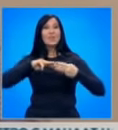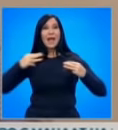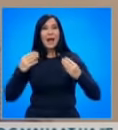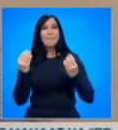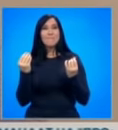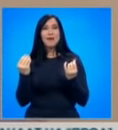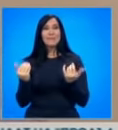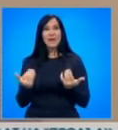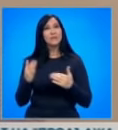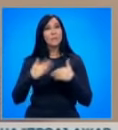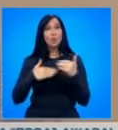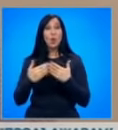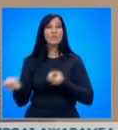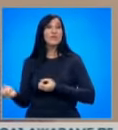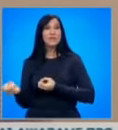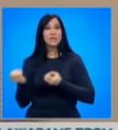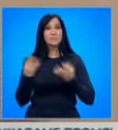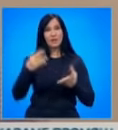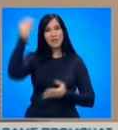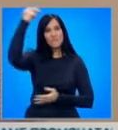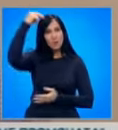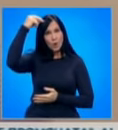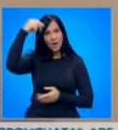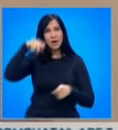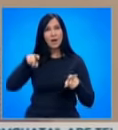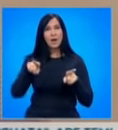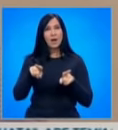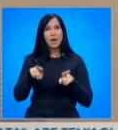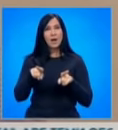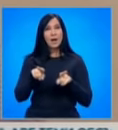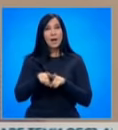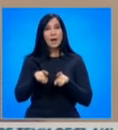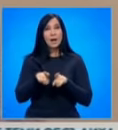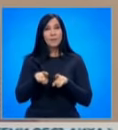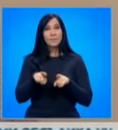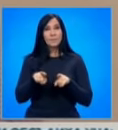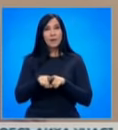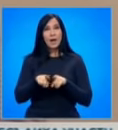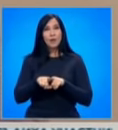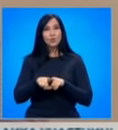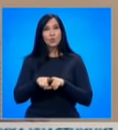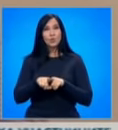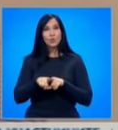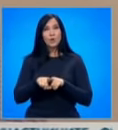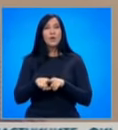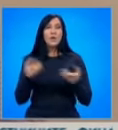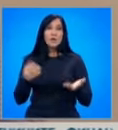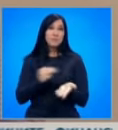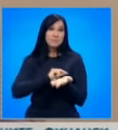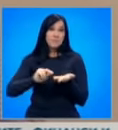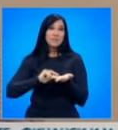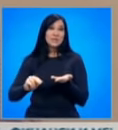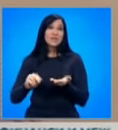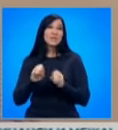се подготвени и спратени се во Бугарија, како и 8 записници од сведоци.